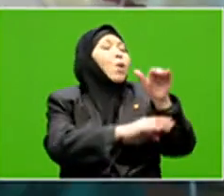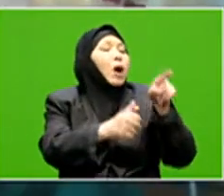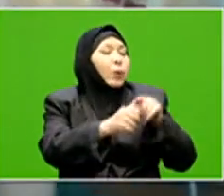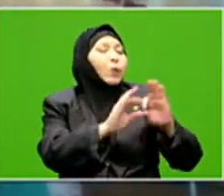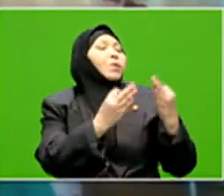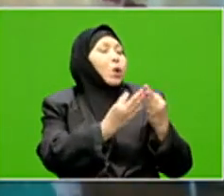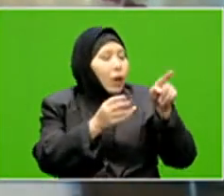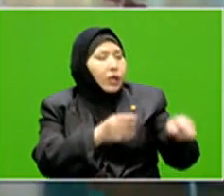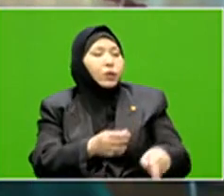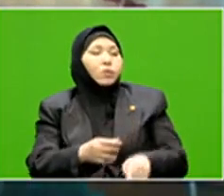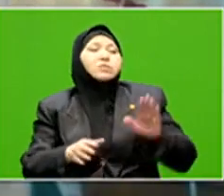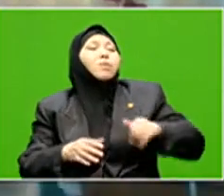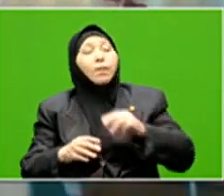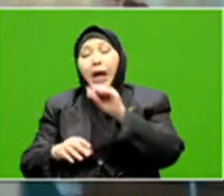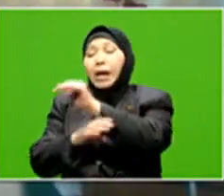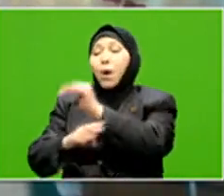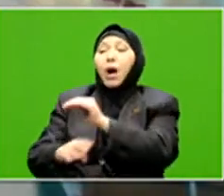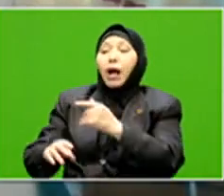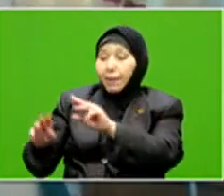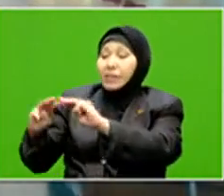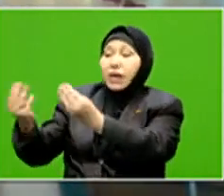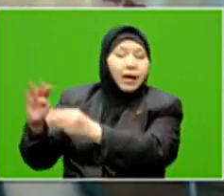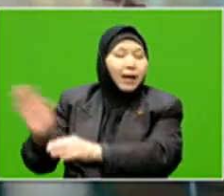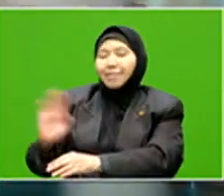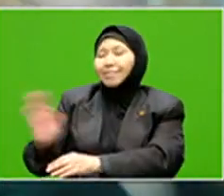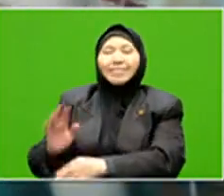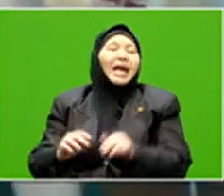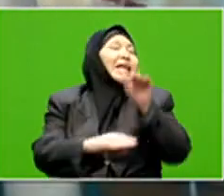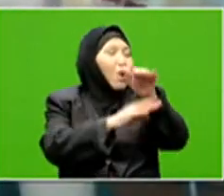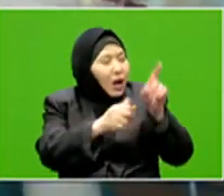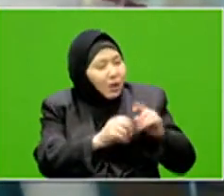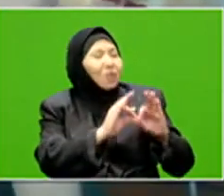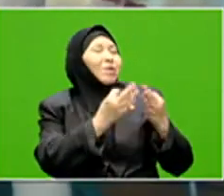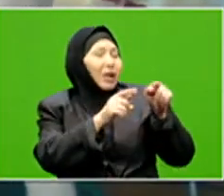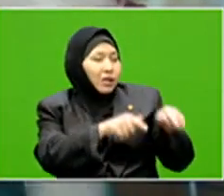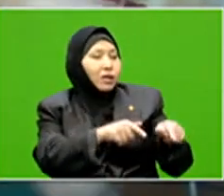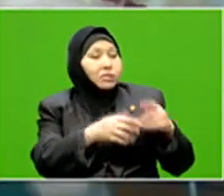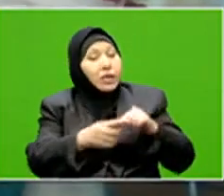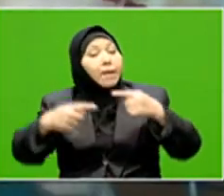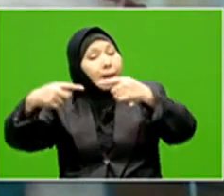dulu kepada masyarakat kau. Justeru untuk nak kurangkan impak pihak yang bertentangan,